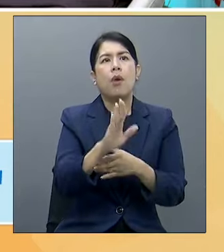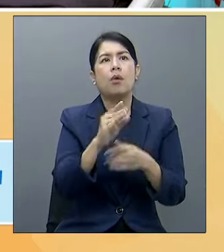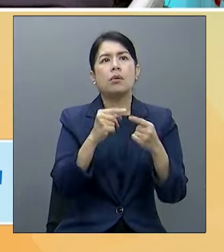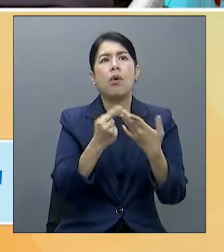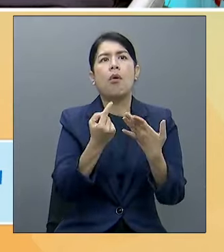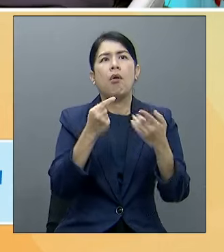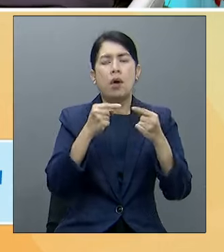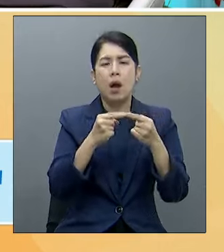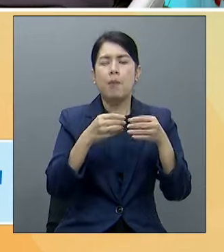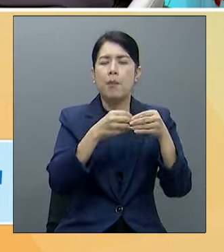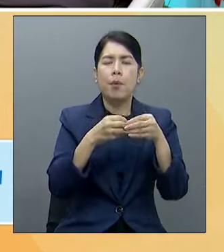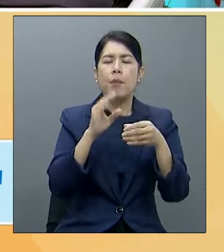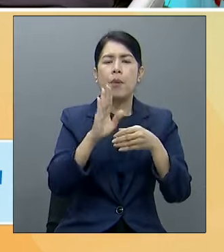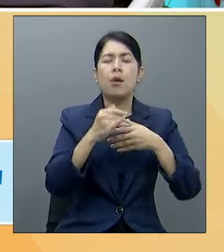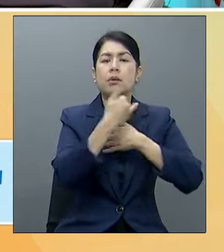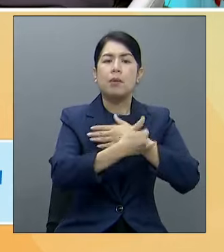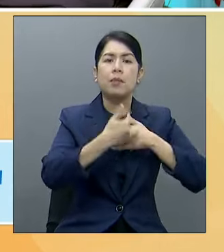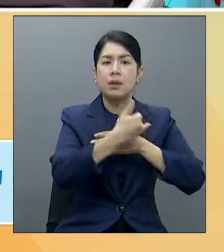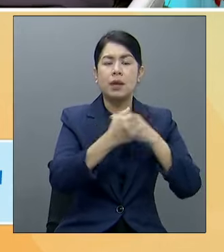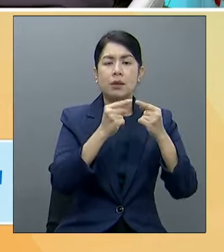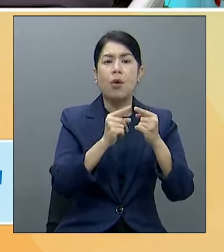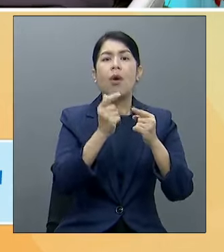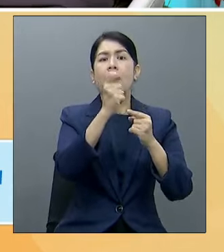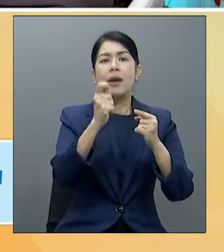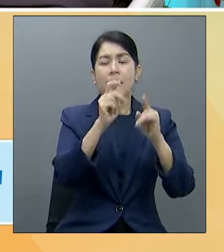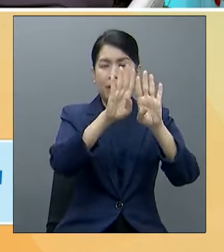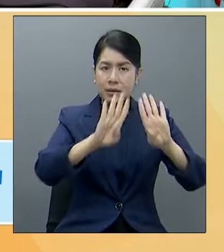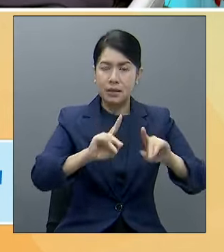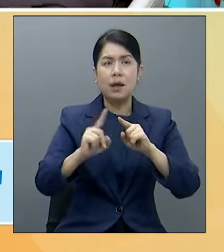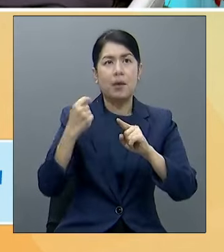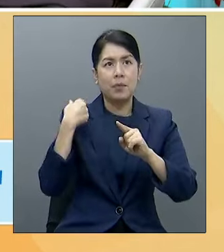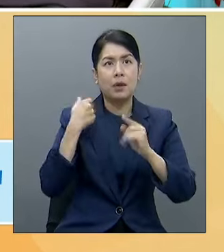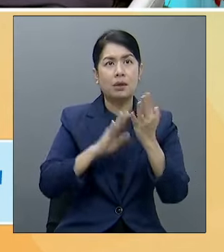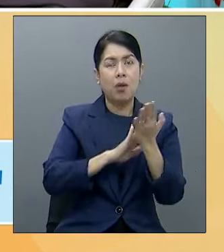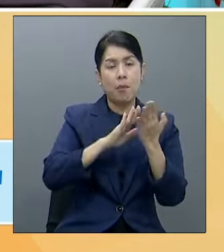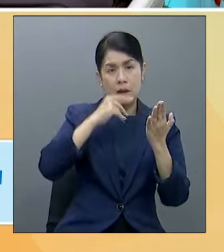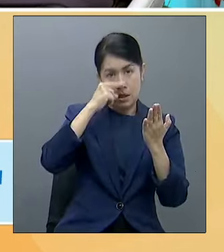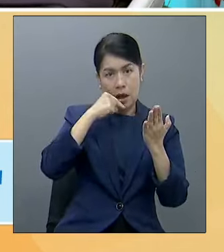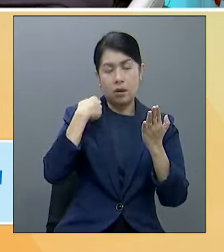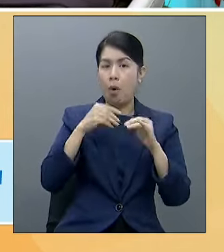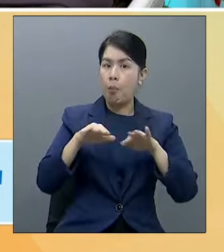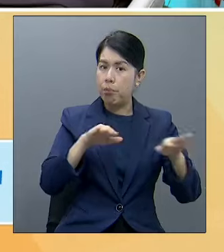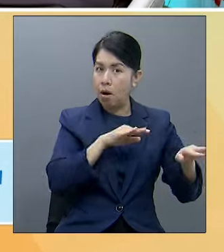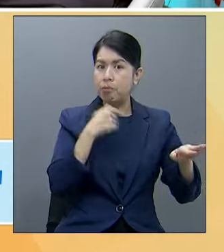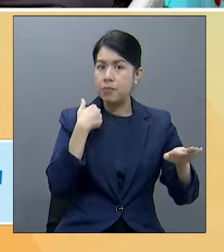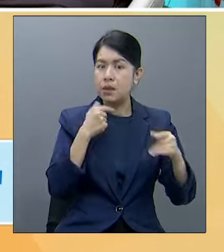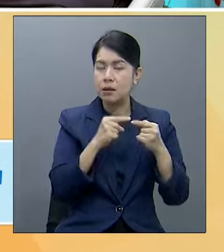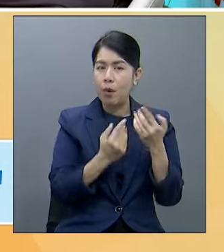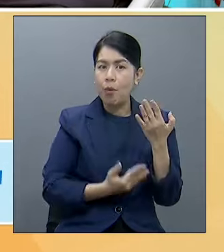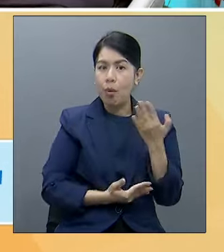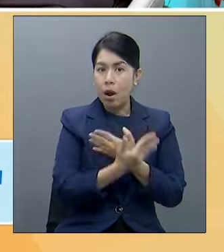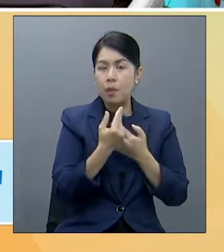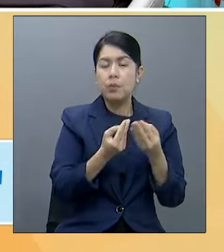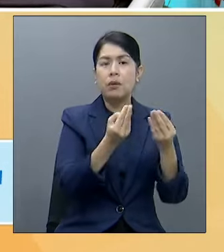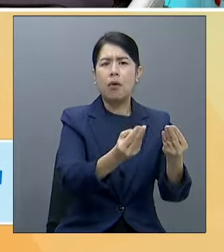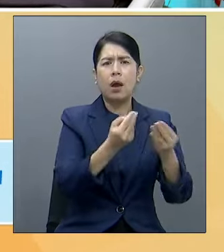ทศไทยอะพร้อมนะสำหรับการเปิดรับเรื่อง LGBT เราอะถูกเรียกได้ว่าเป็นพาราไดซ์มานานสังคมส่ว